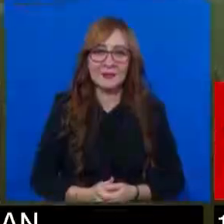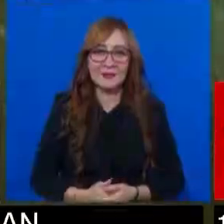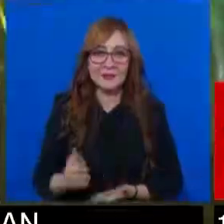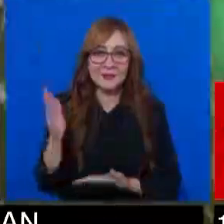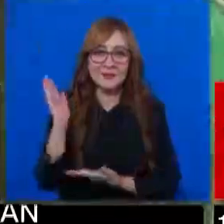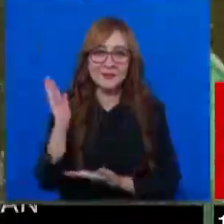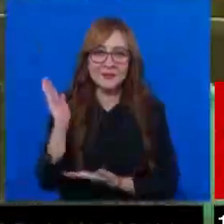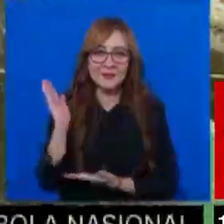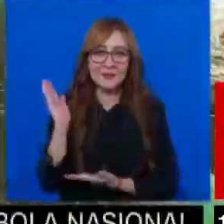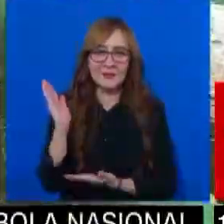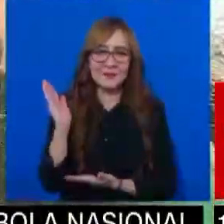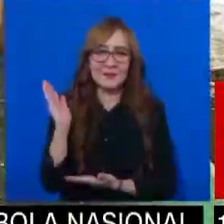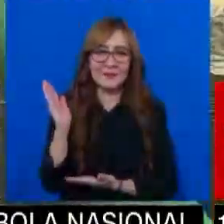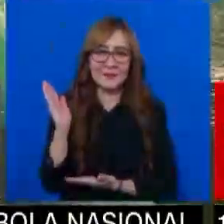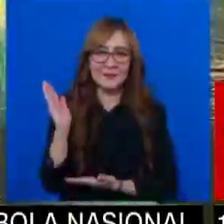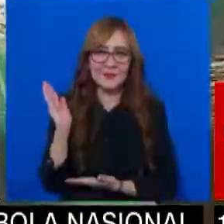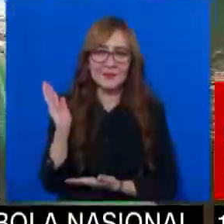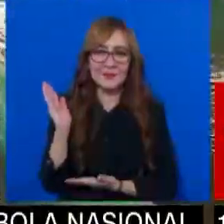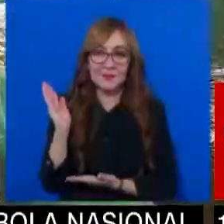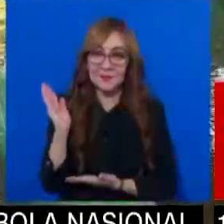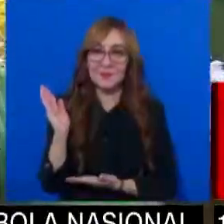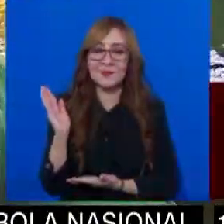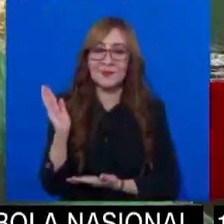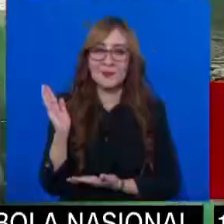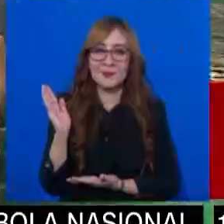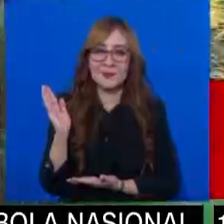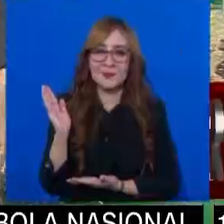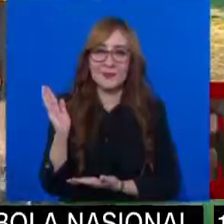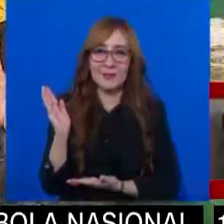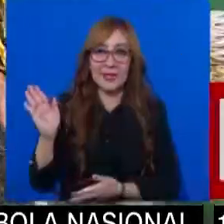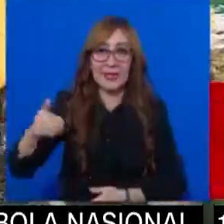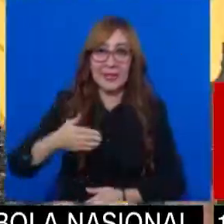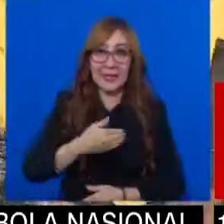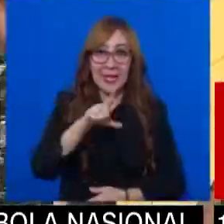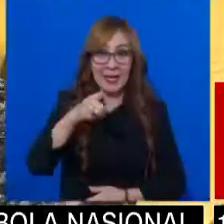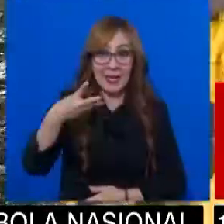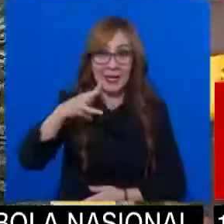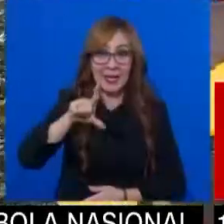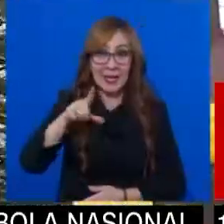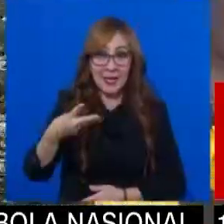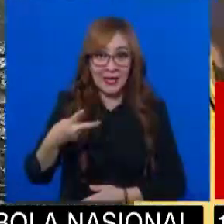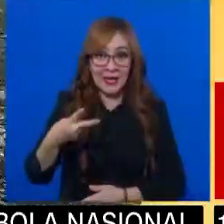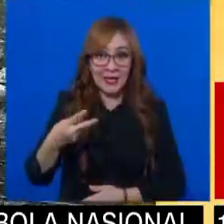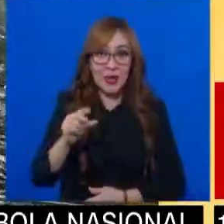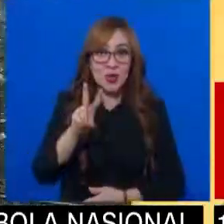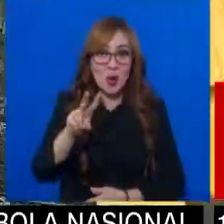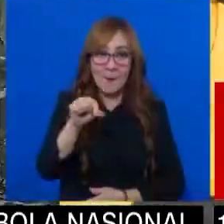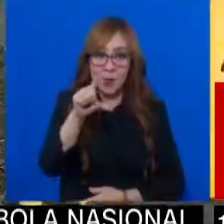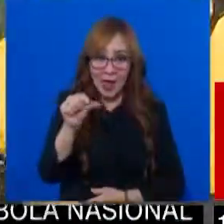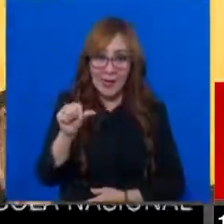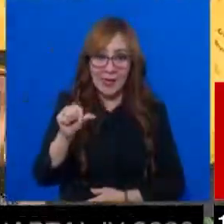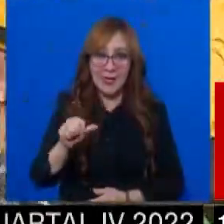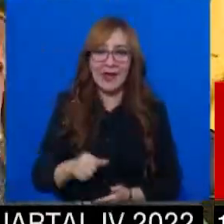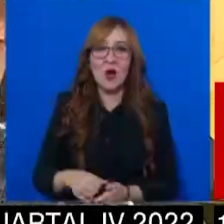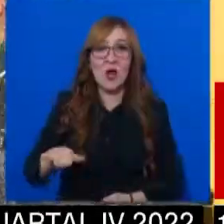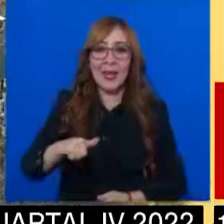Wih, mantap. Jadi ini ikan lele 2 bulan biasanya